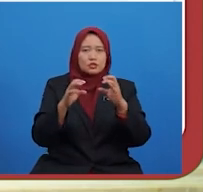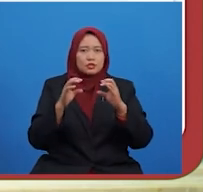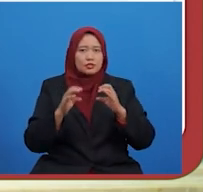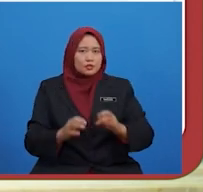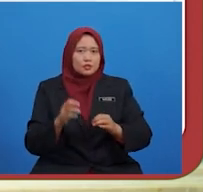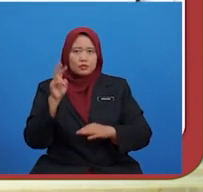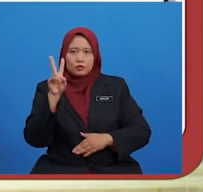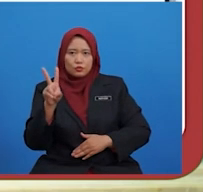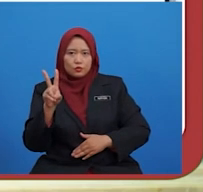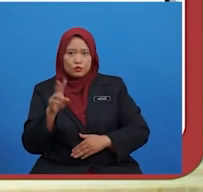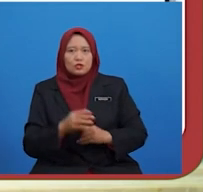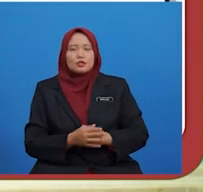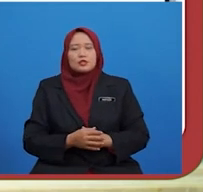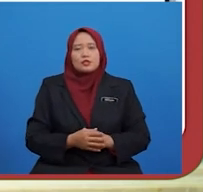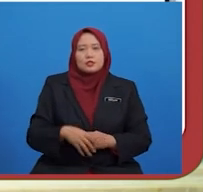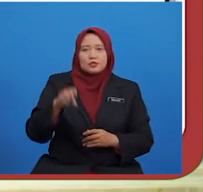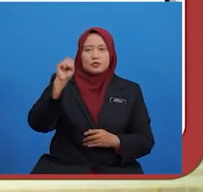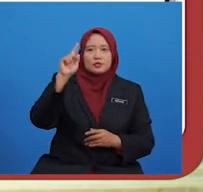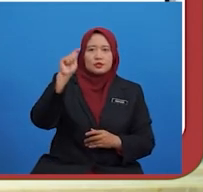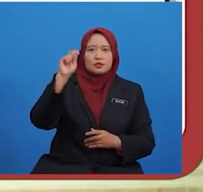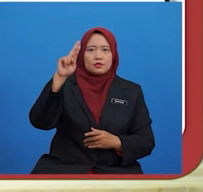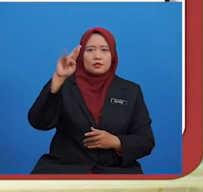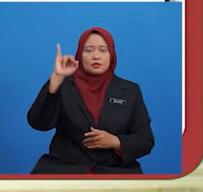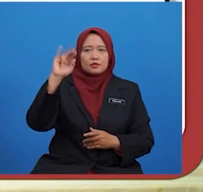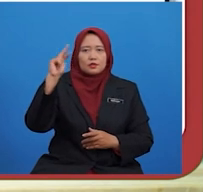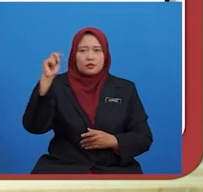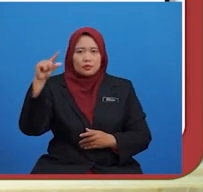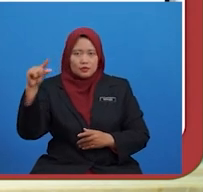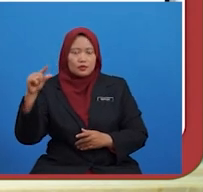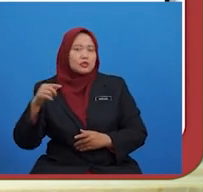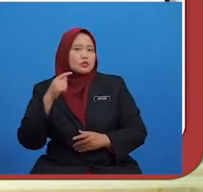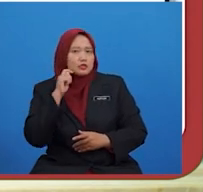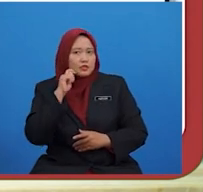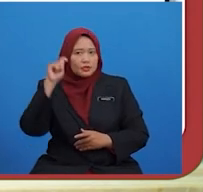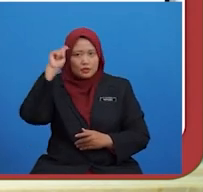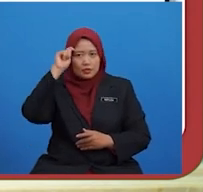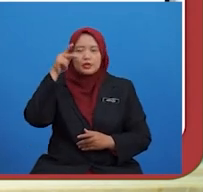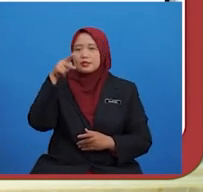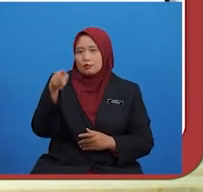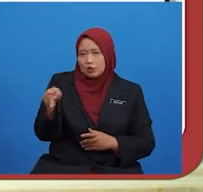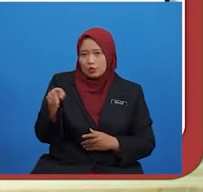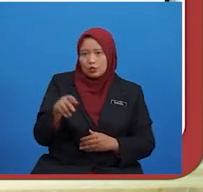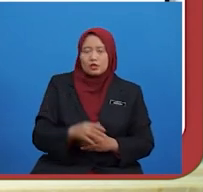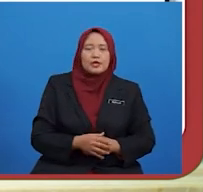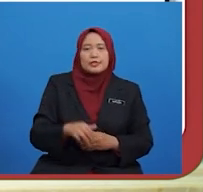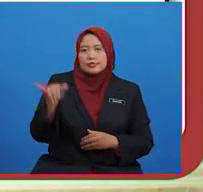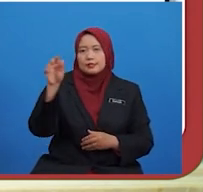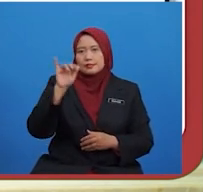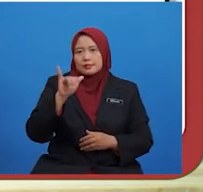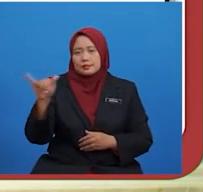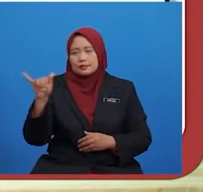kedua. String jantina semikolon. Seterusnya, jantina sama